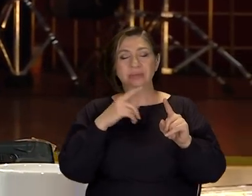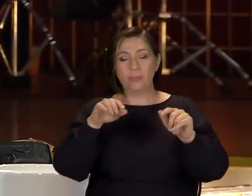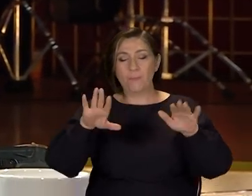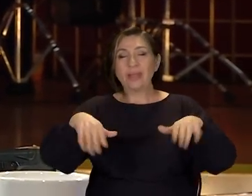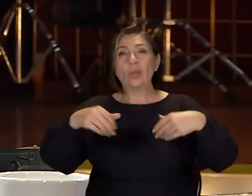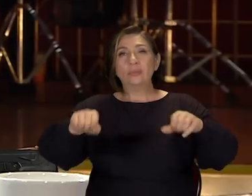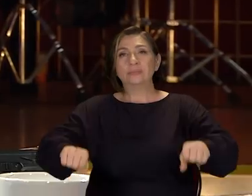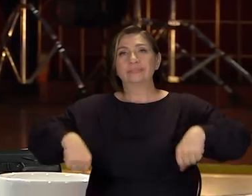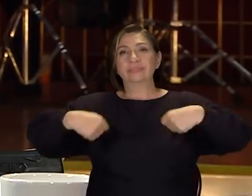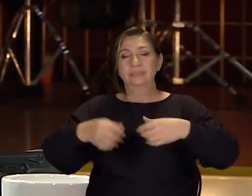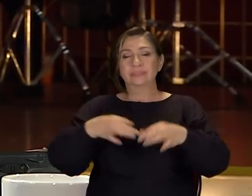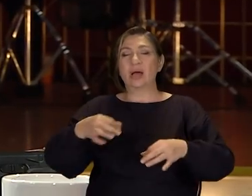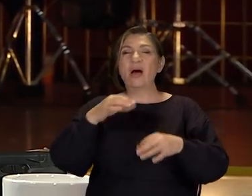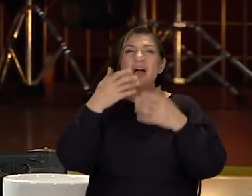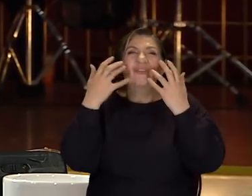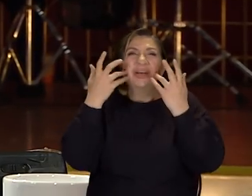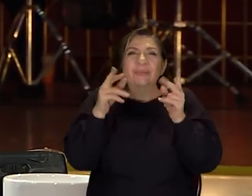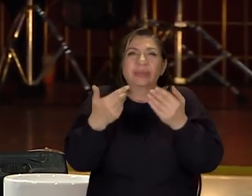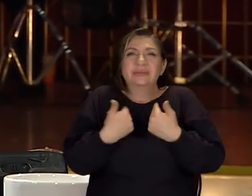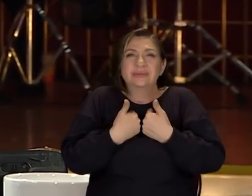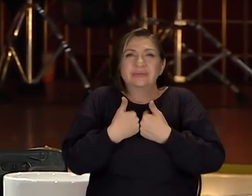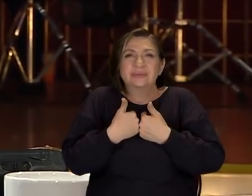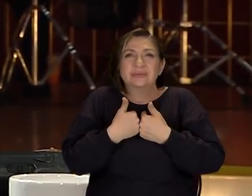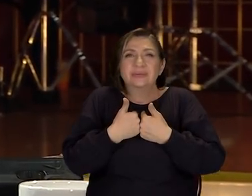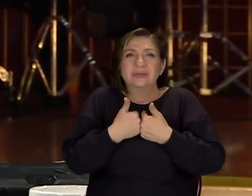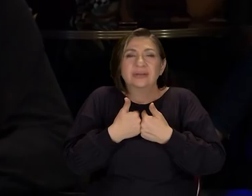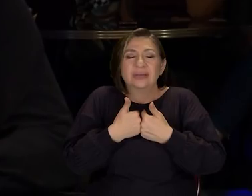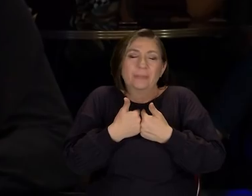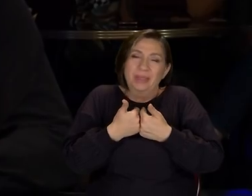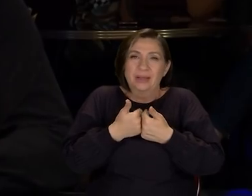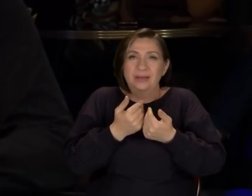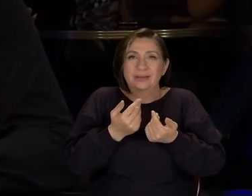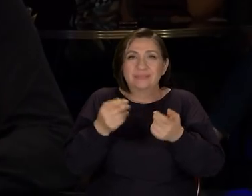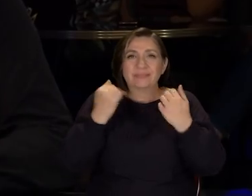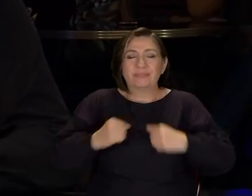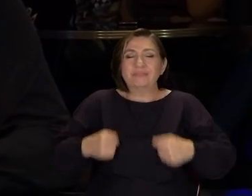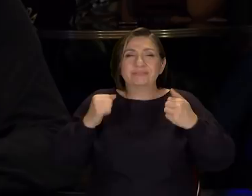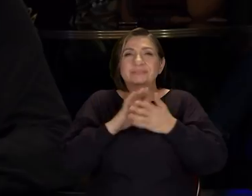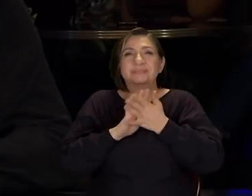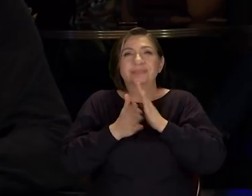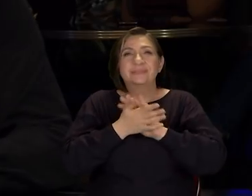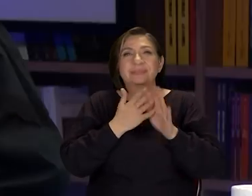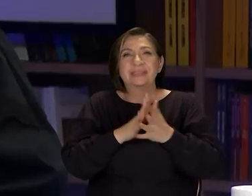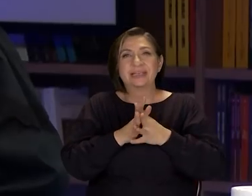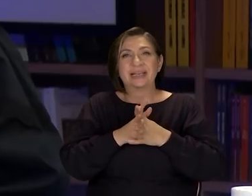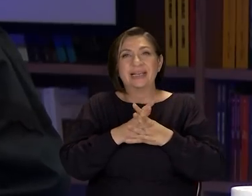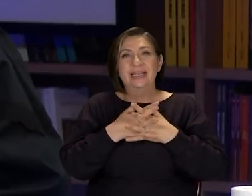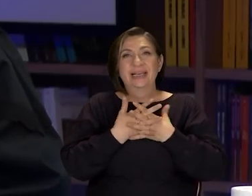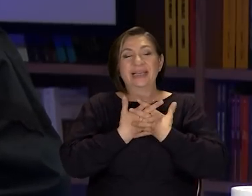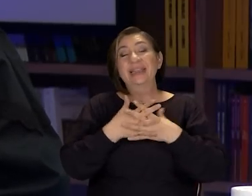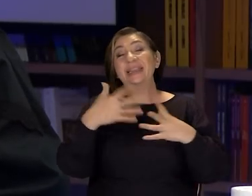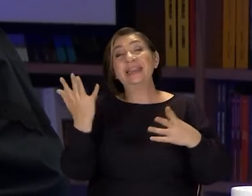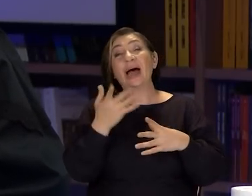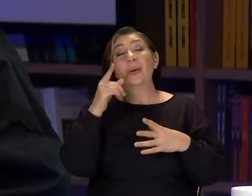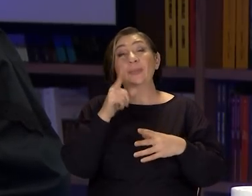pantolonunu cücücük diye çeken hayvanlarız. Büyük bitti. Bitti. Anne bitti. Çünkü